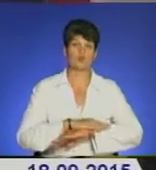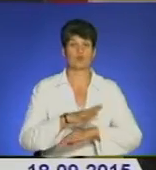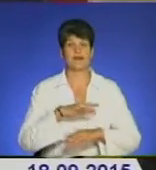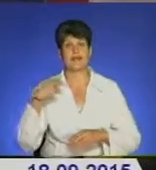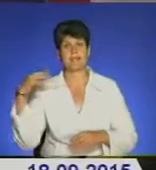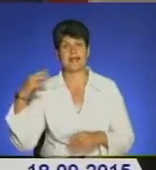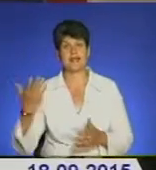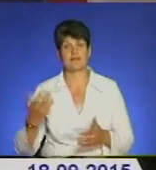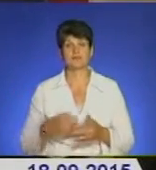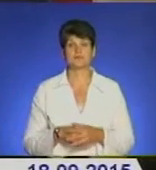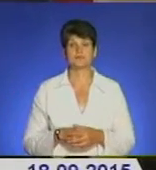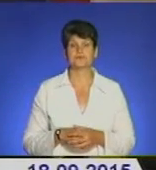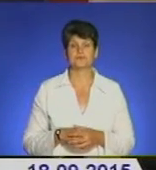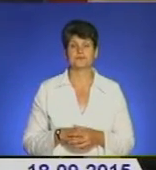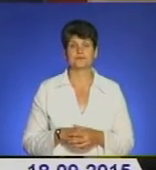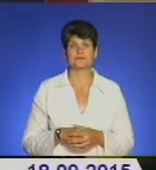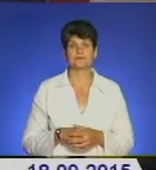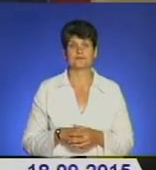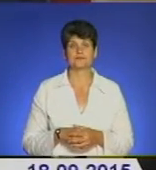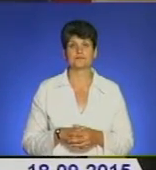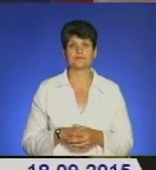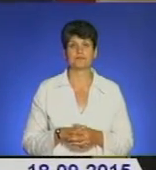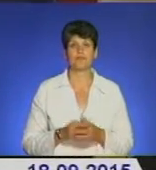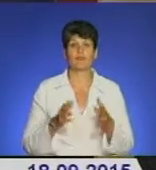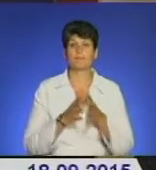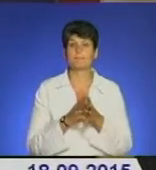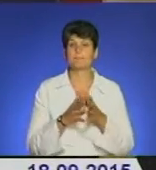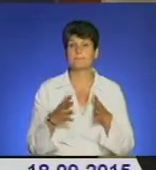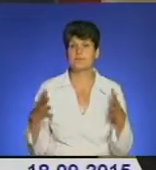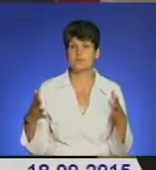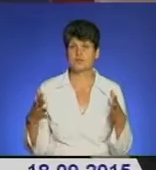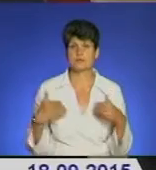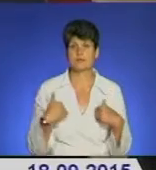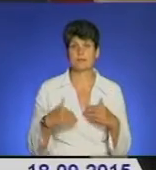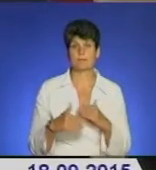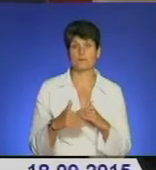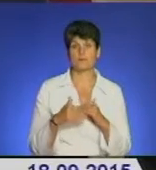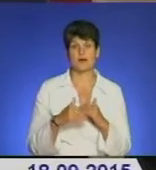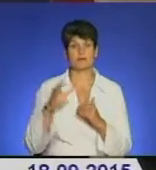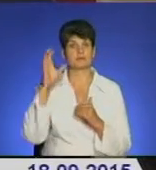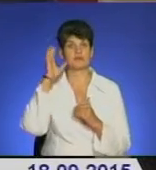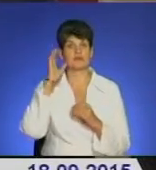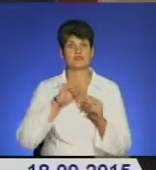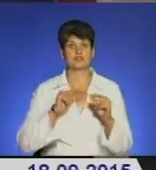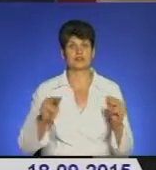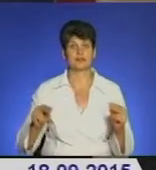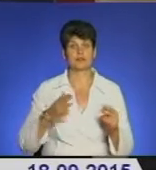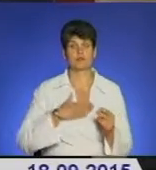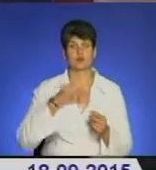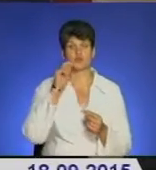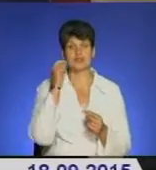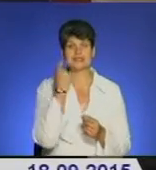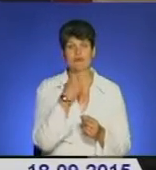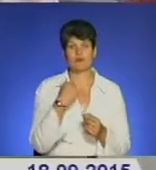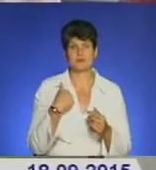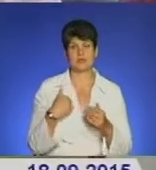перерві. Ну, більшості мені допомагає, мене вислуховує вчителька моя з української мови, і вона